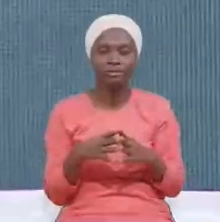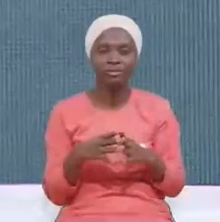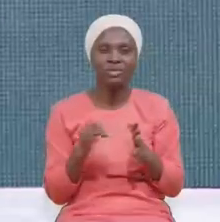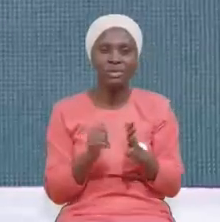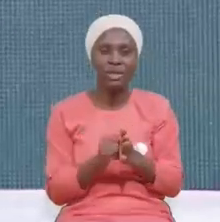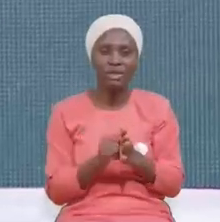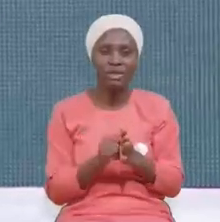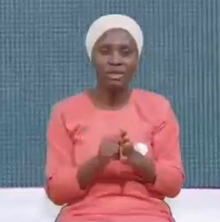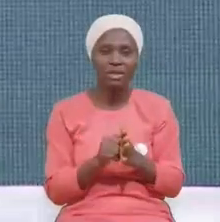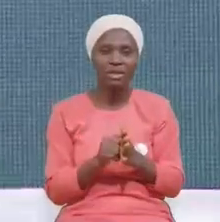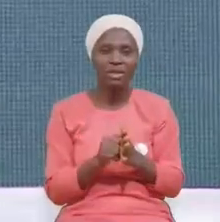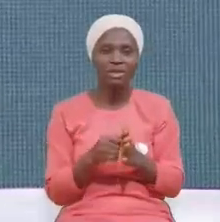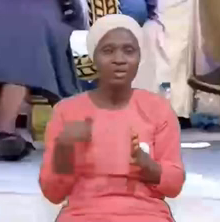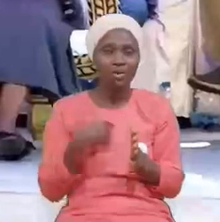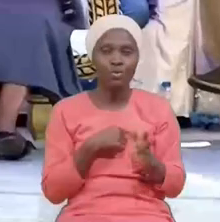Nous devons veiller.